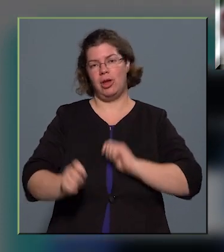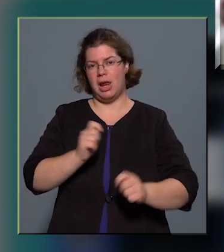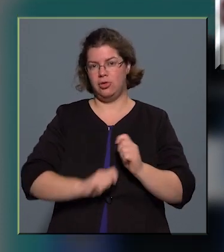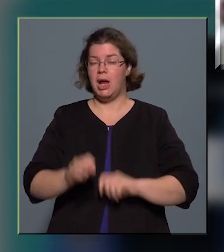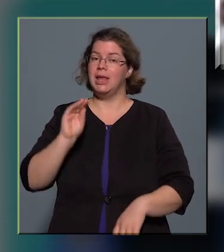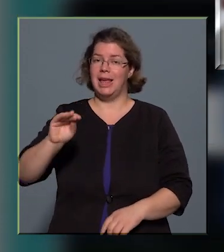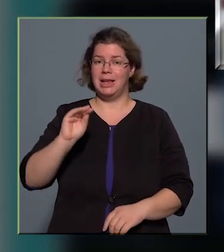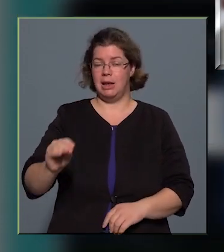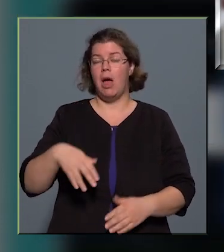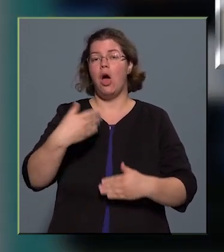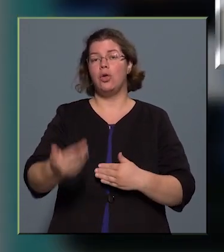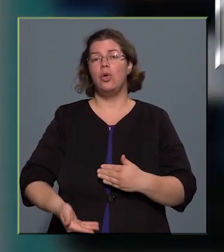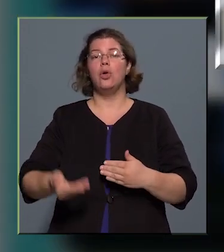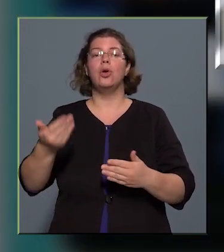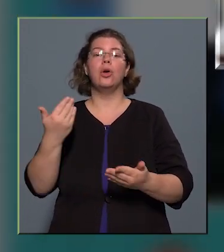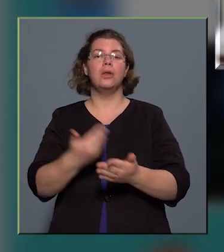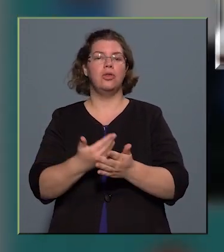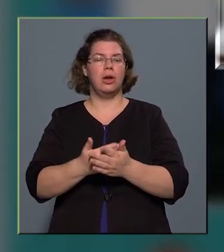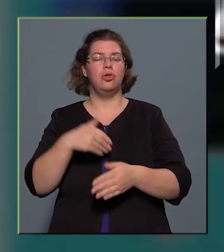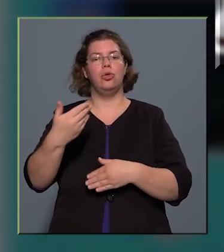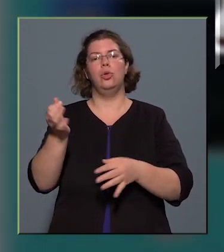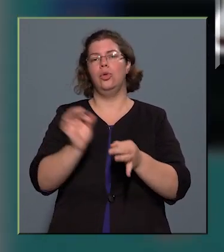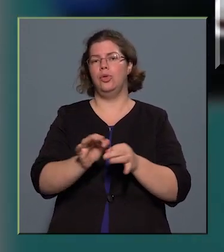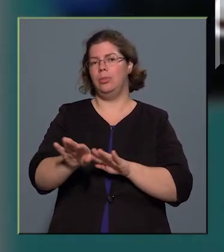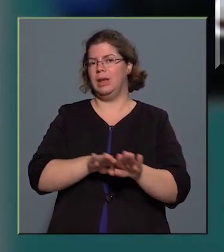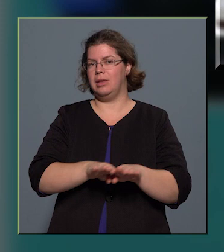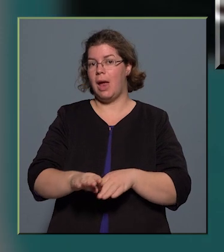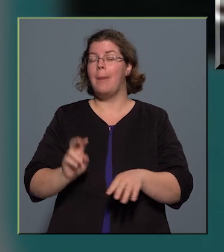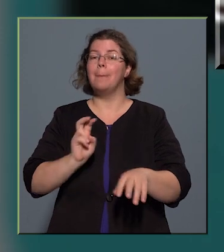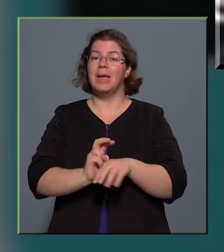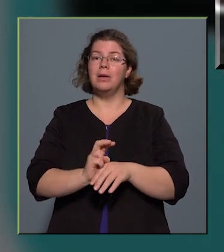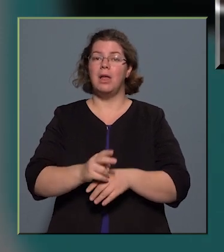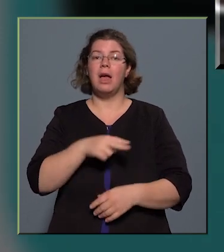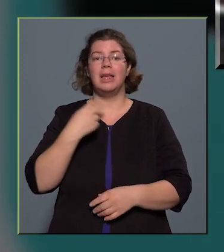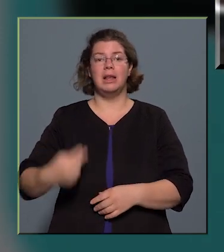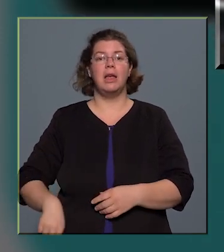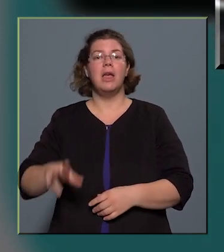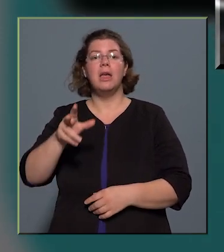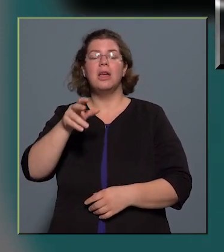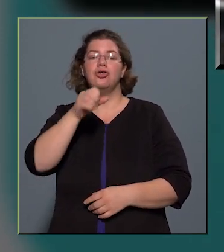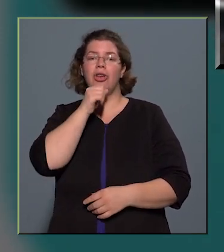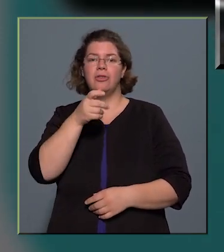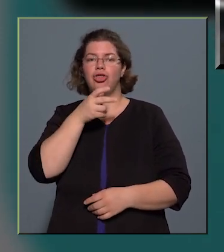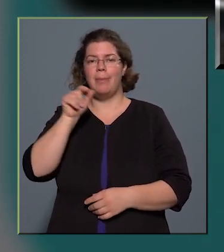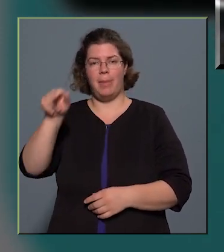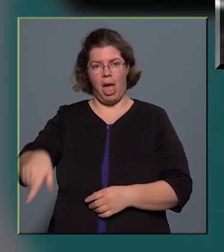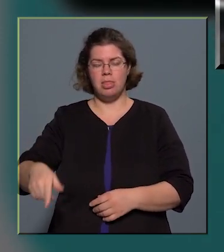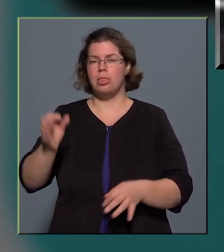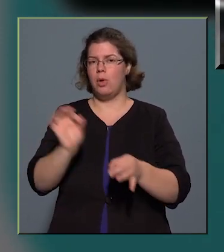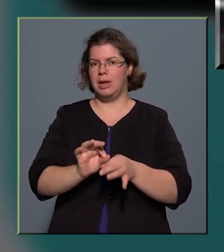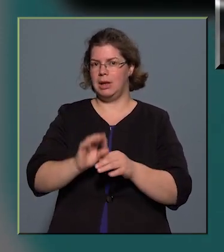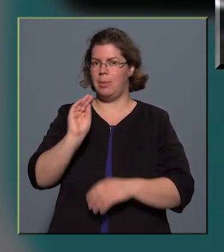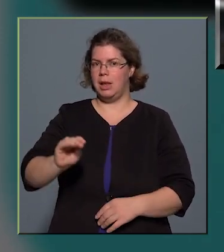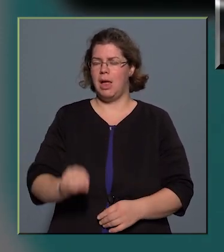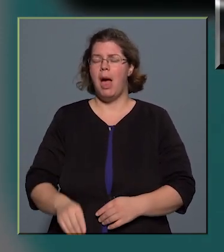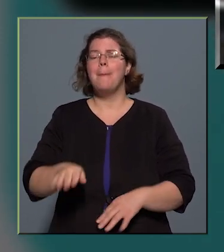a külgazdasági és külügyminiszter. Méghozzá a kínai Shenzhenben történt a bejelentés. A minisztérium közleménye